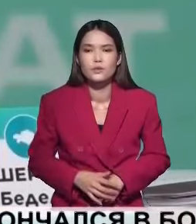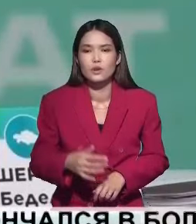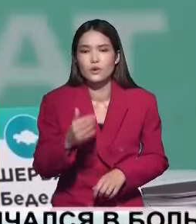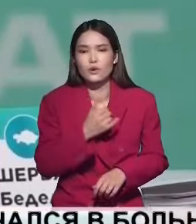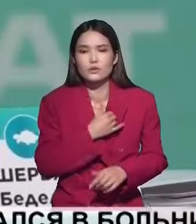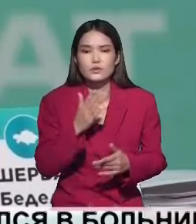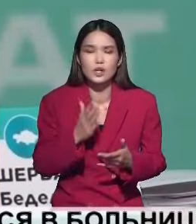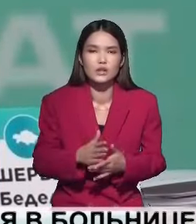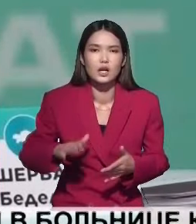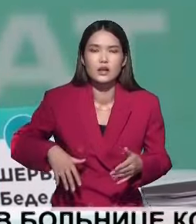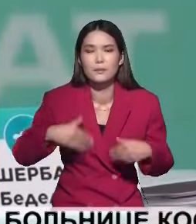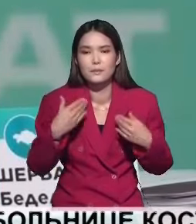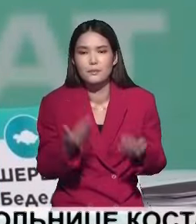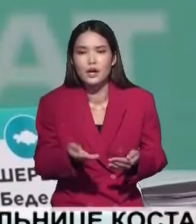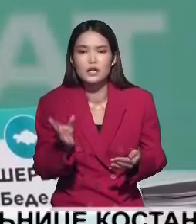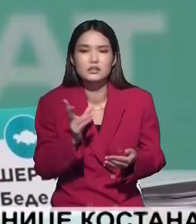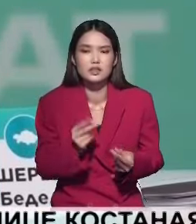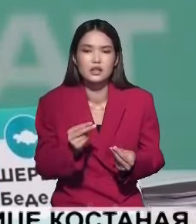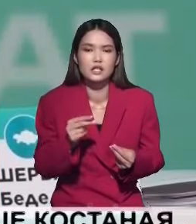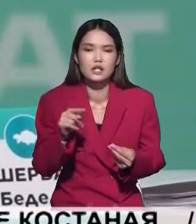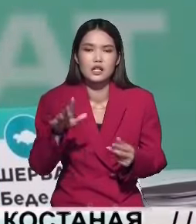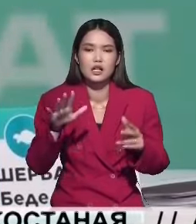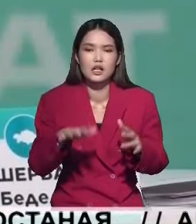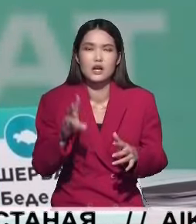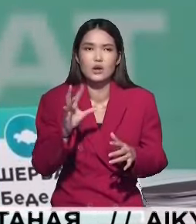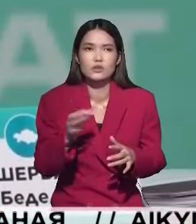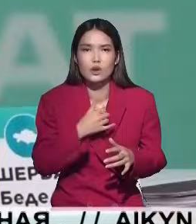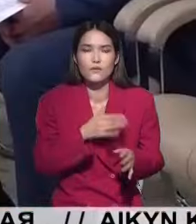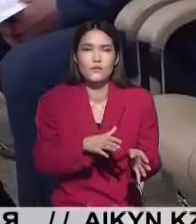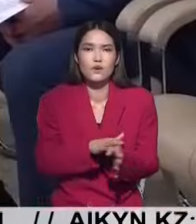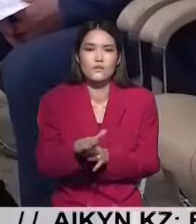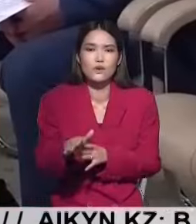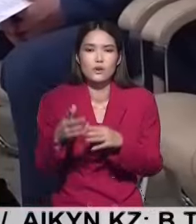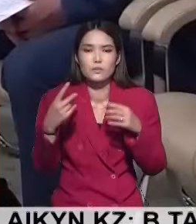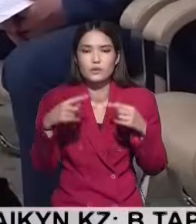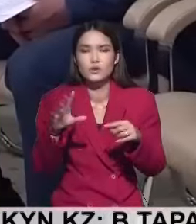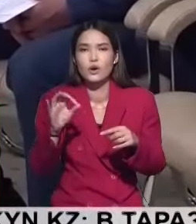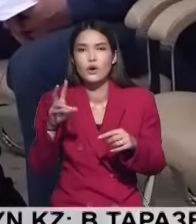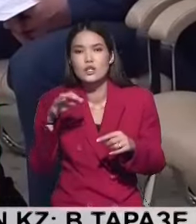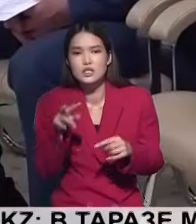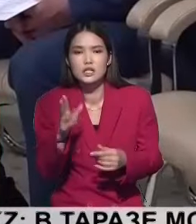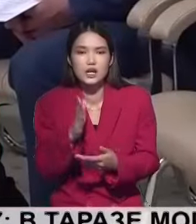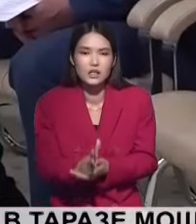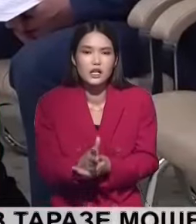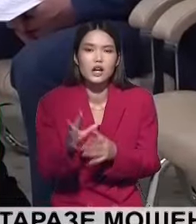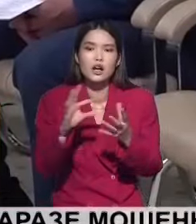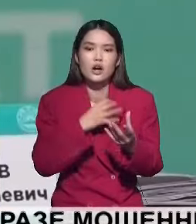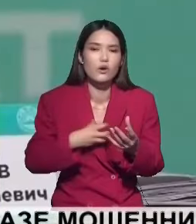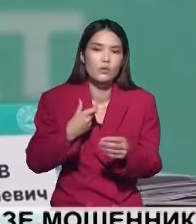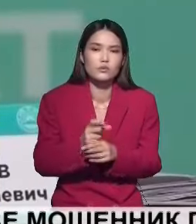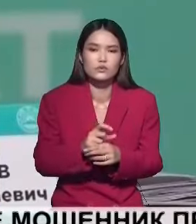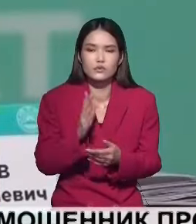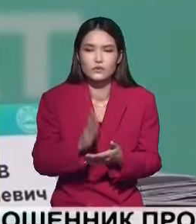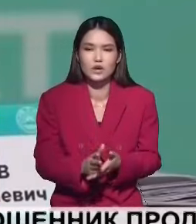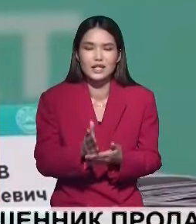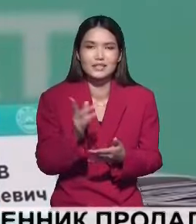а потом нужно делать миксование программ. То есть одна программа дополняет другую. Вот здесь как раз-таки ваша роль является очень значительной. Мы к